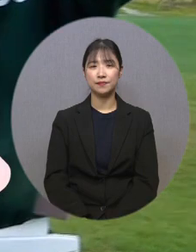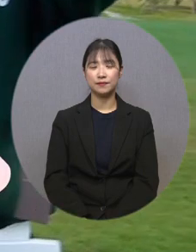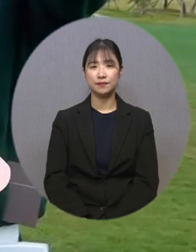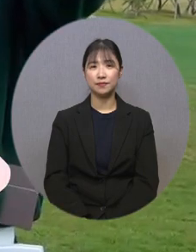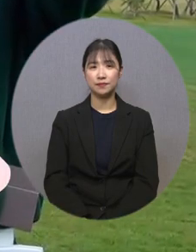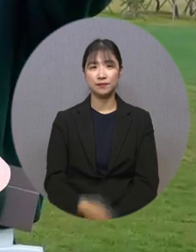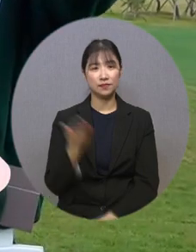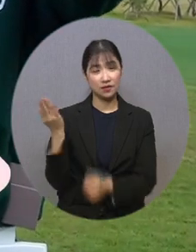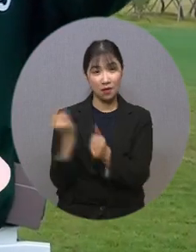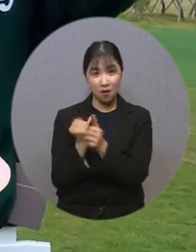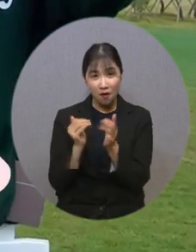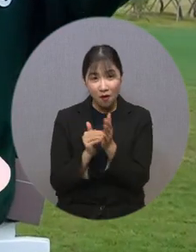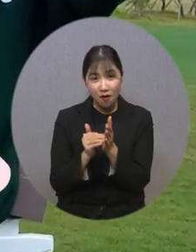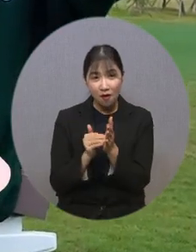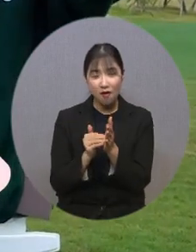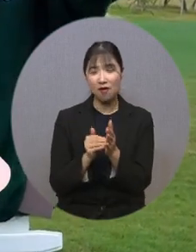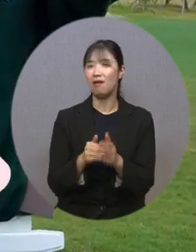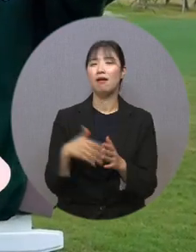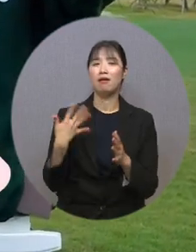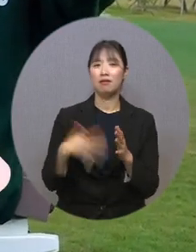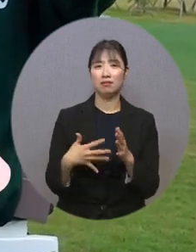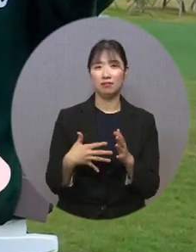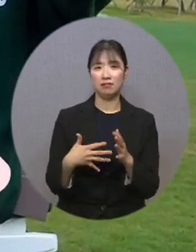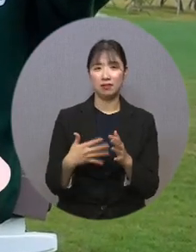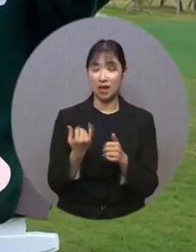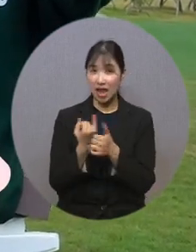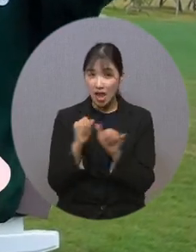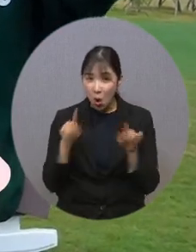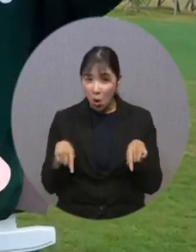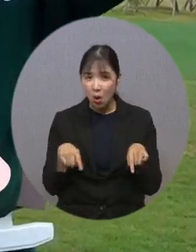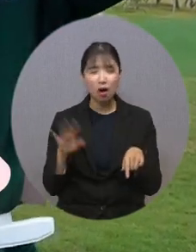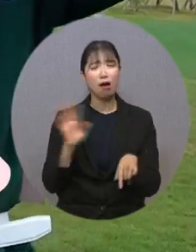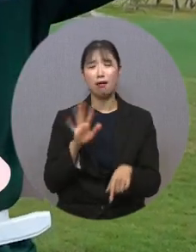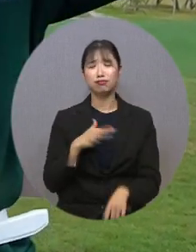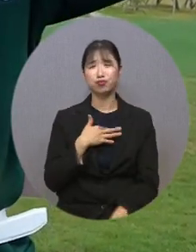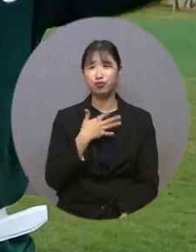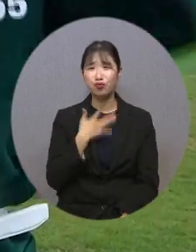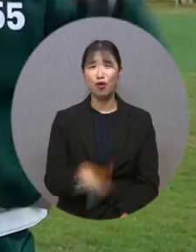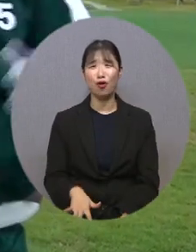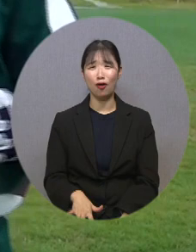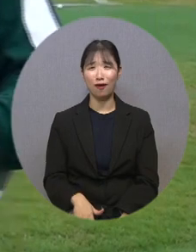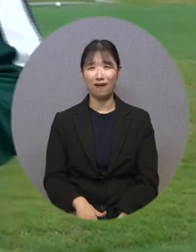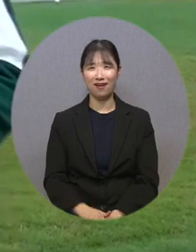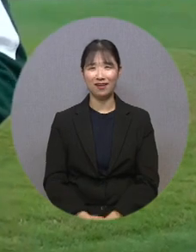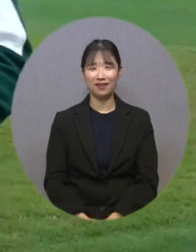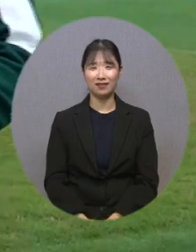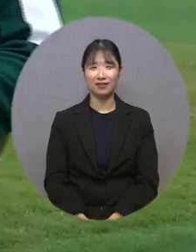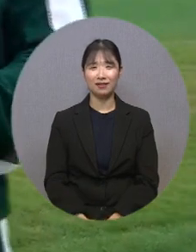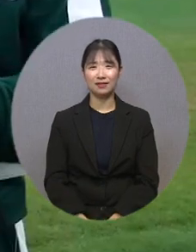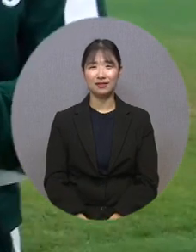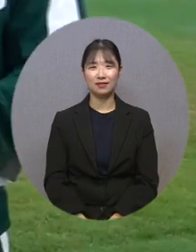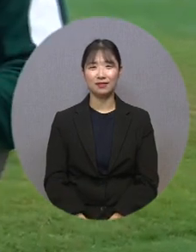결혼했어요? 아니요. 이혼했어요? 아니요? 아직 한 번도 안 갔는데?